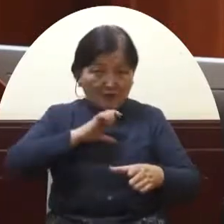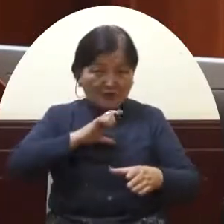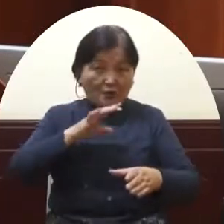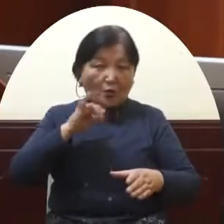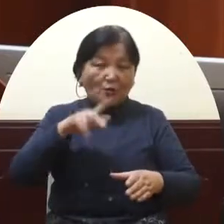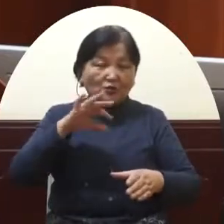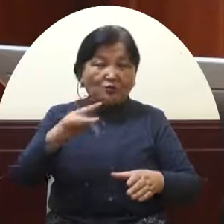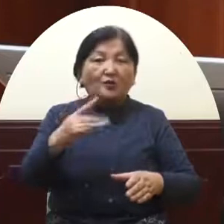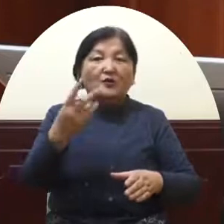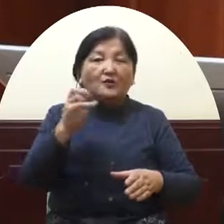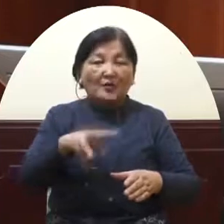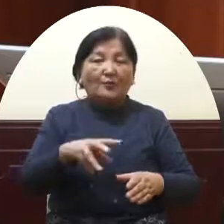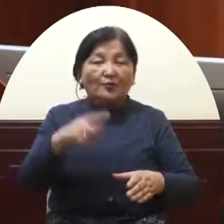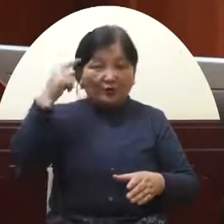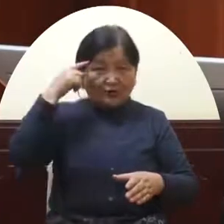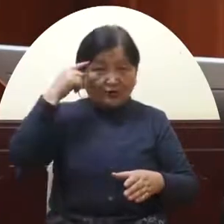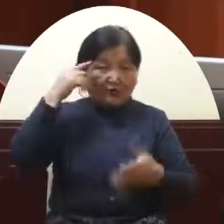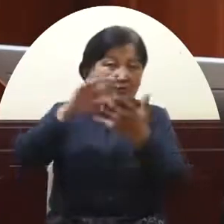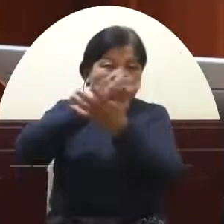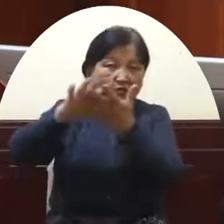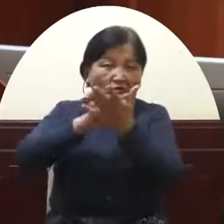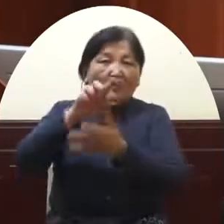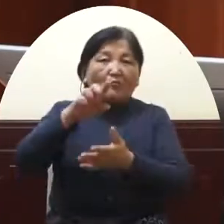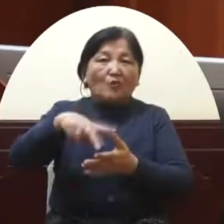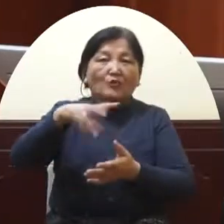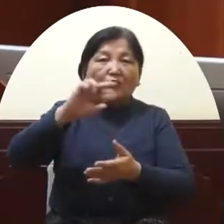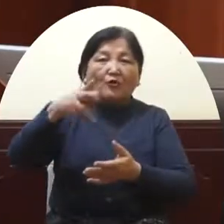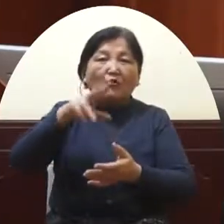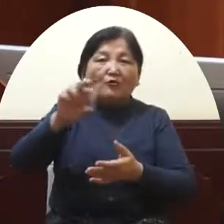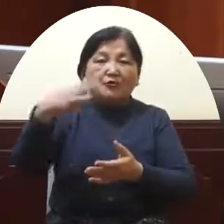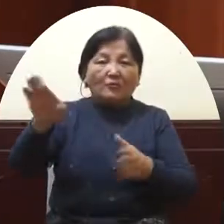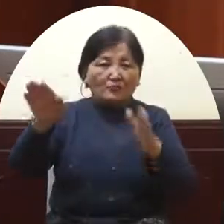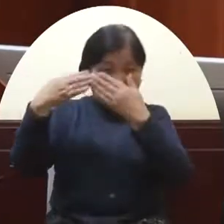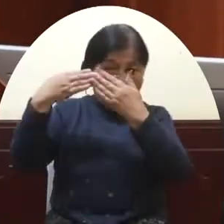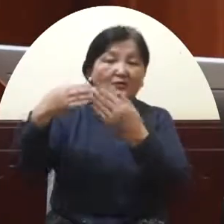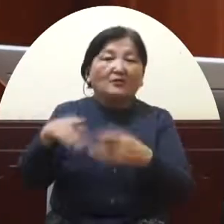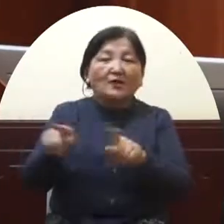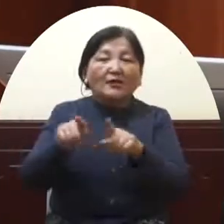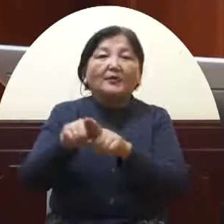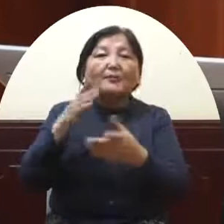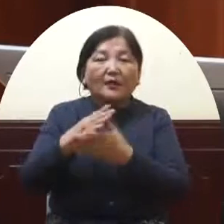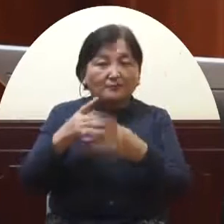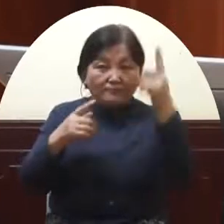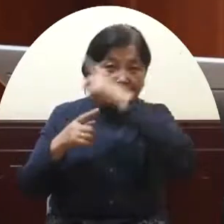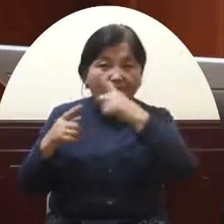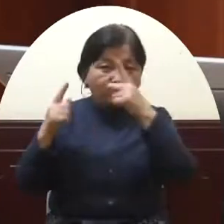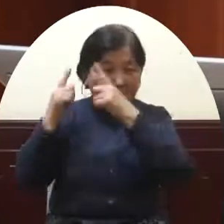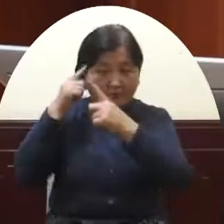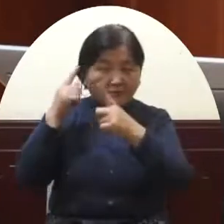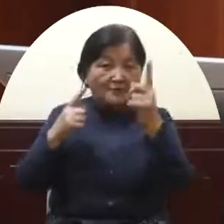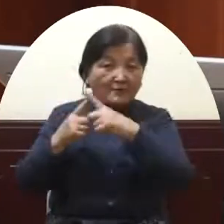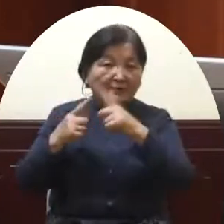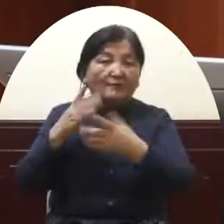намууд эндээ тархинь бол блоклолцсон байна гэж хэлэх гээсэн. Манай улс төрийн намууд бол сонгогчдыг манай намд